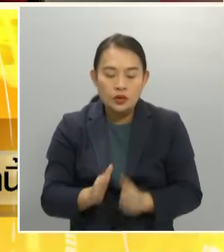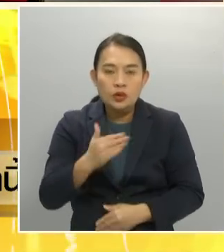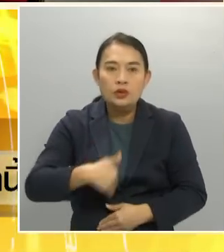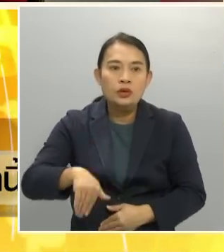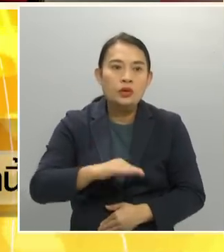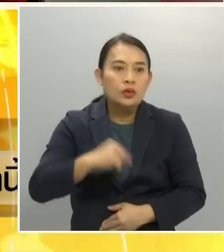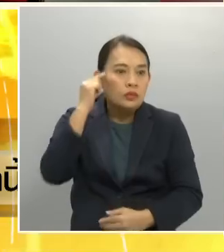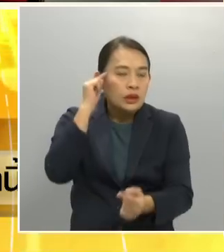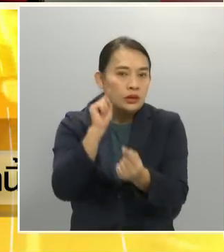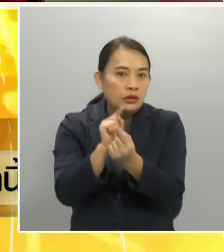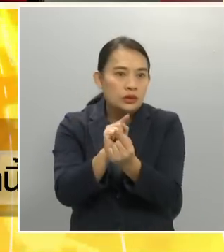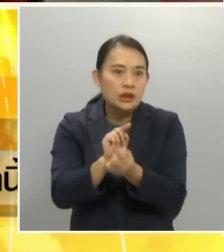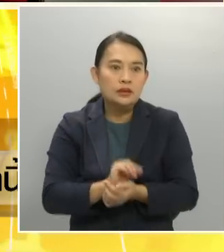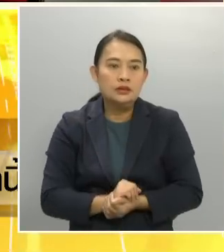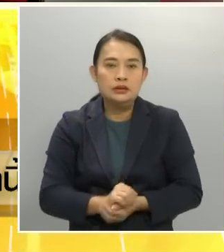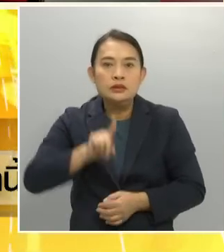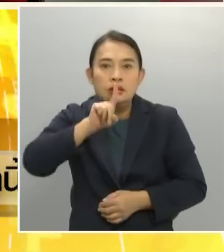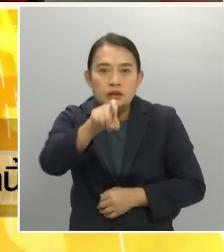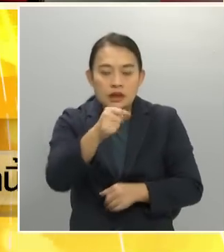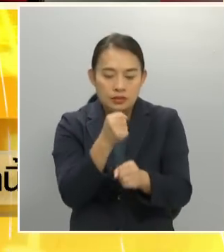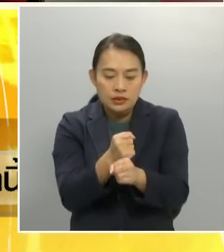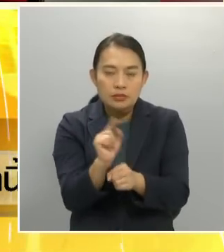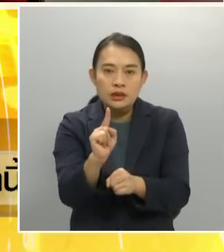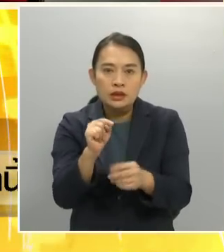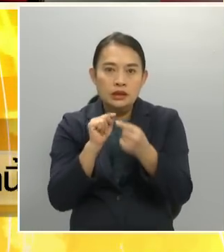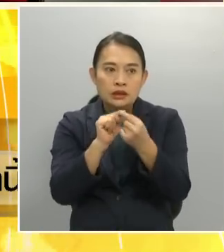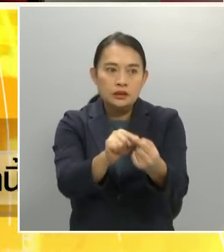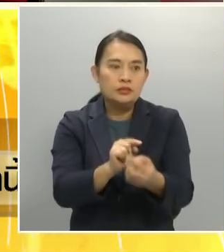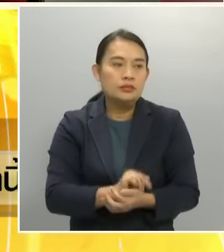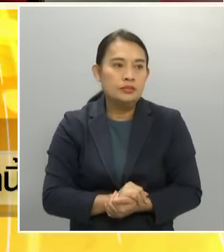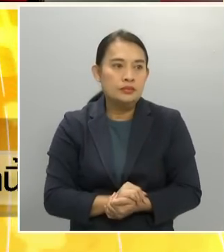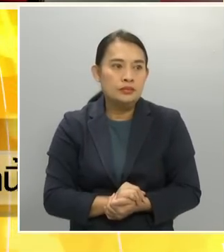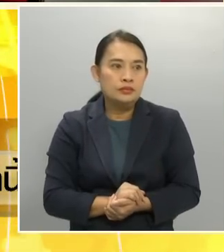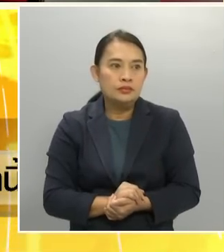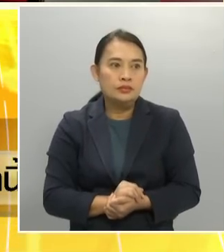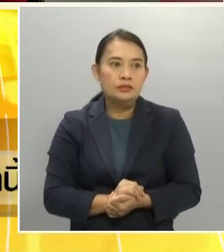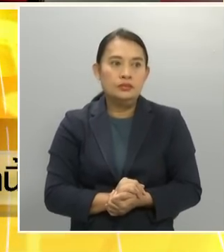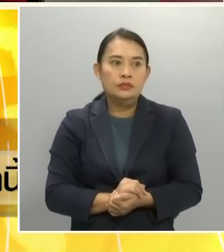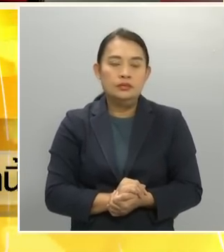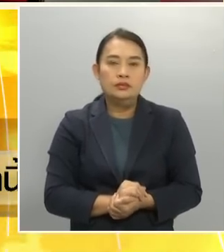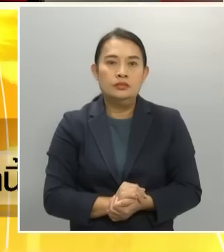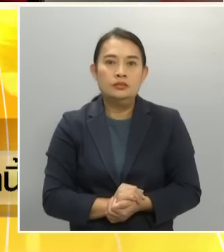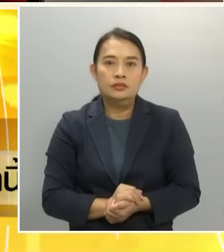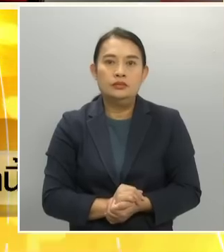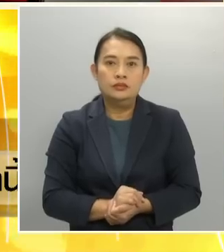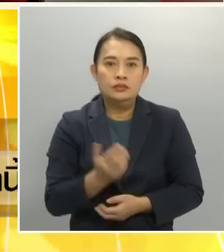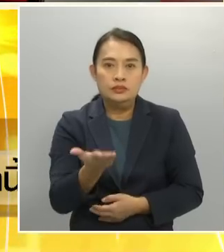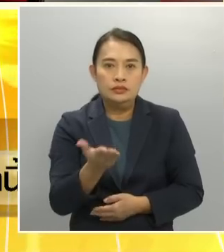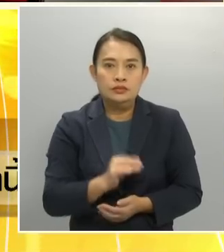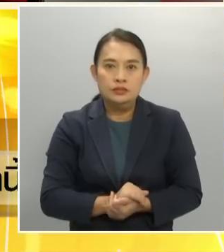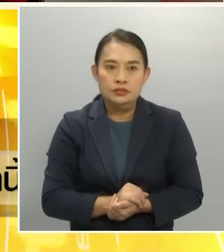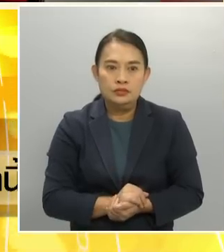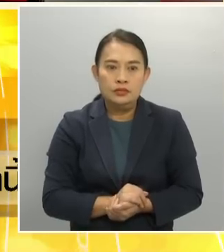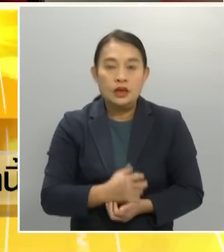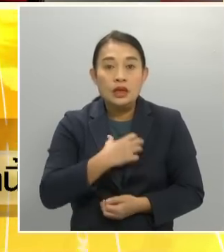จึงมาปรึกษาว่าจะทำอย่างไรต่อไปท่านผู้ชมเราก็คงจะ